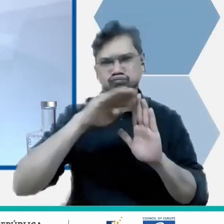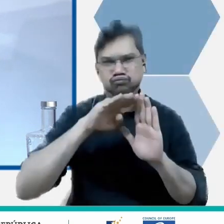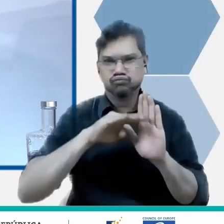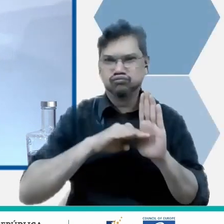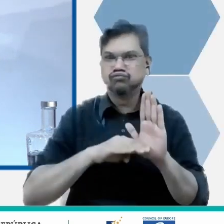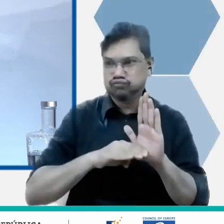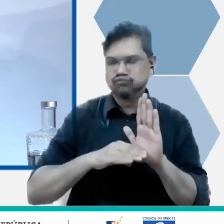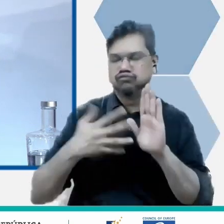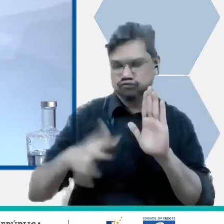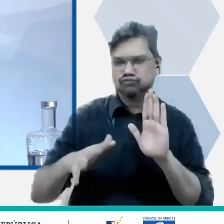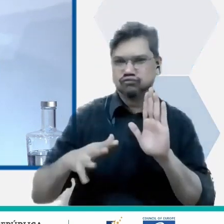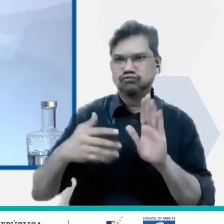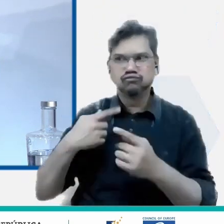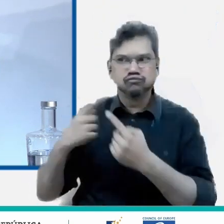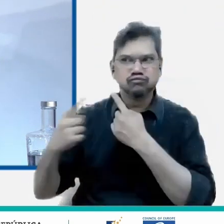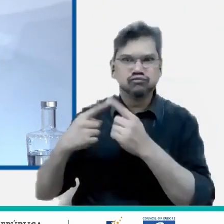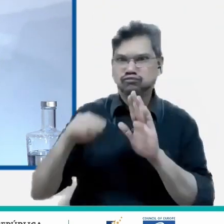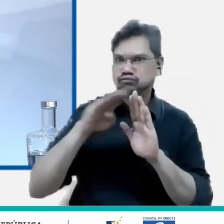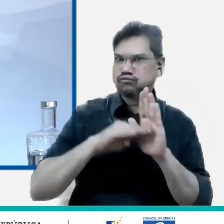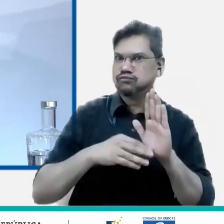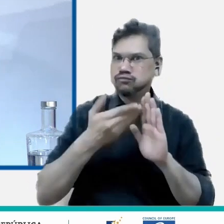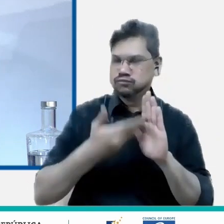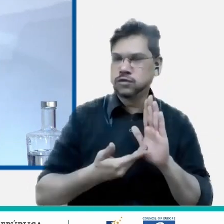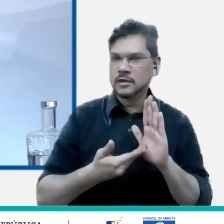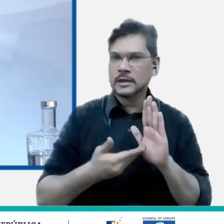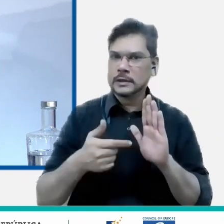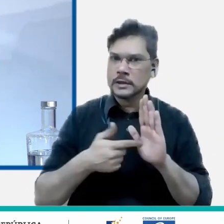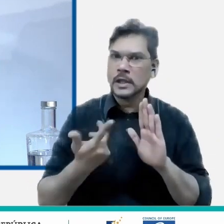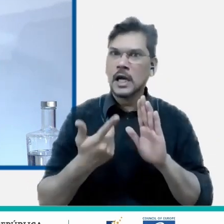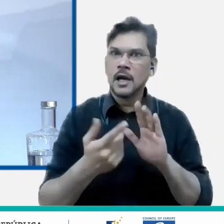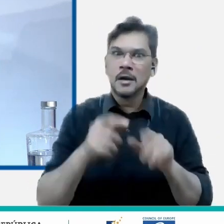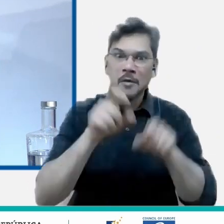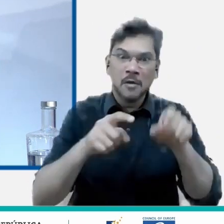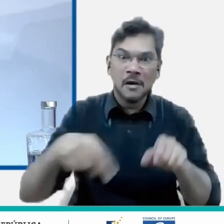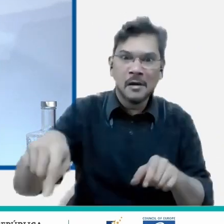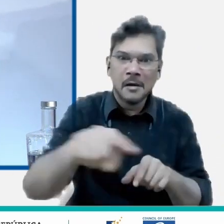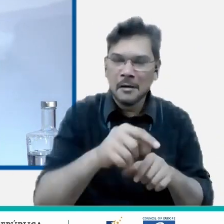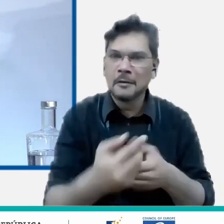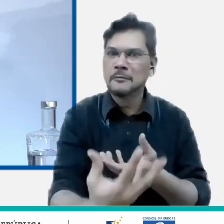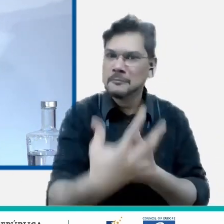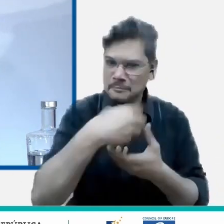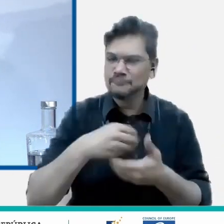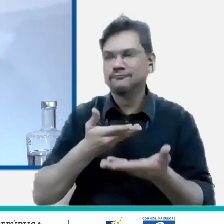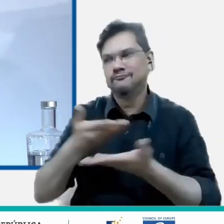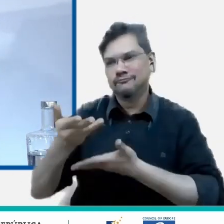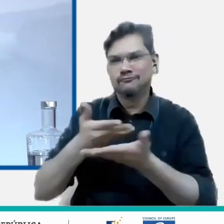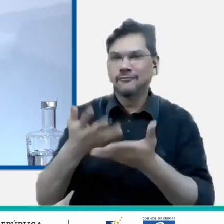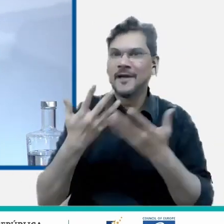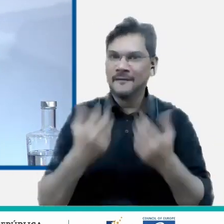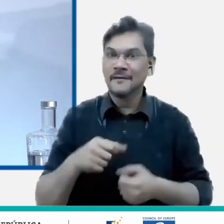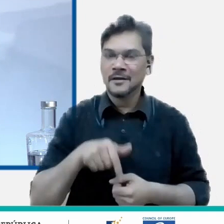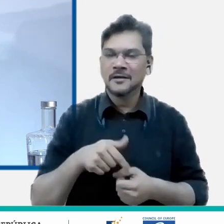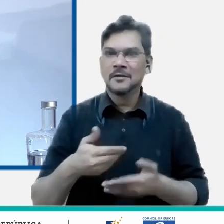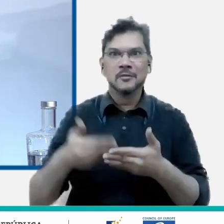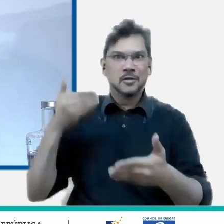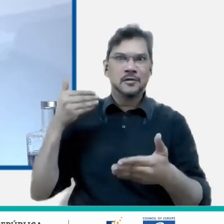этот инструмент, но в пилотном режиме. Я думаю, уважаемый Октавиан, впереди у нас большая работа в этом направлении. Хотелось бы, чтобы именно с РБО